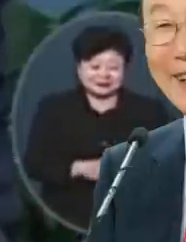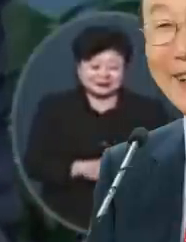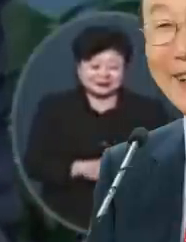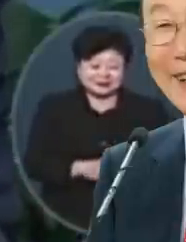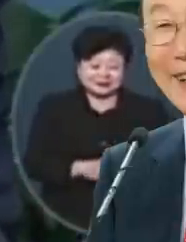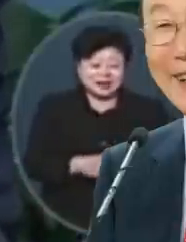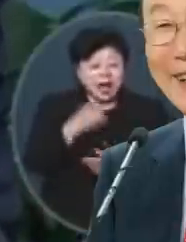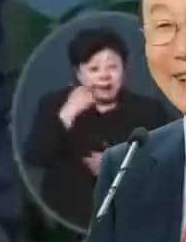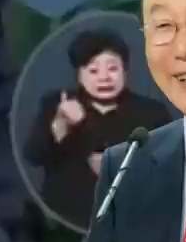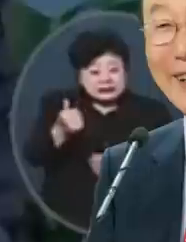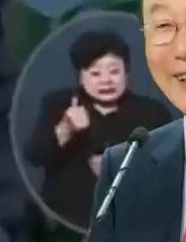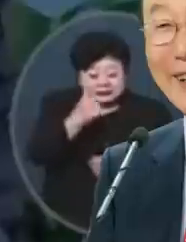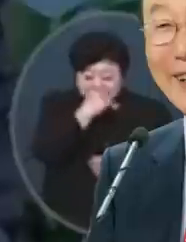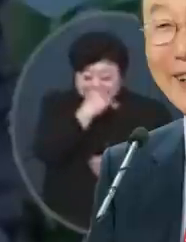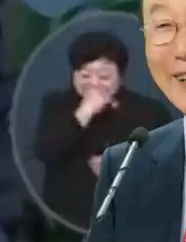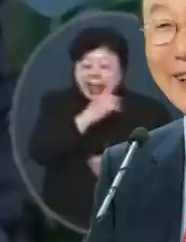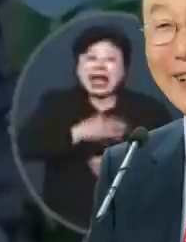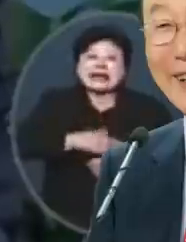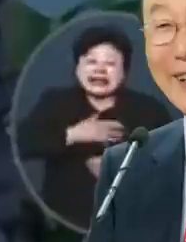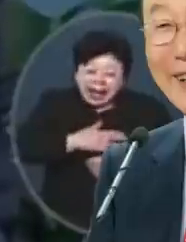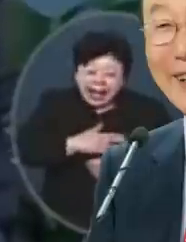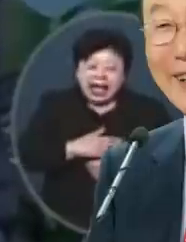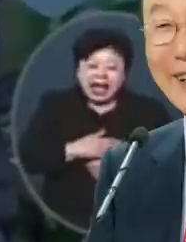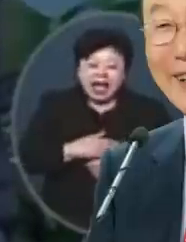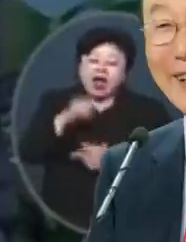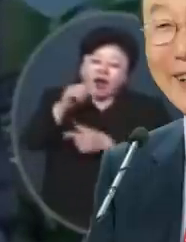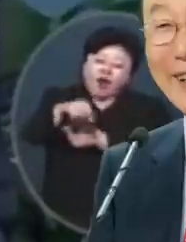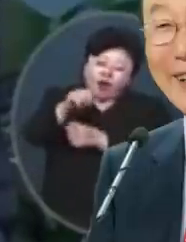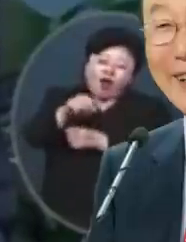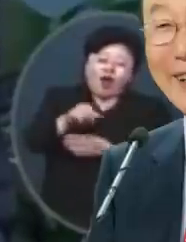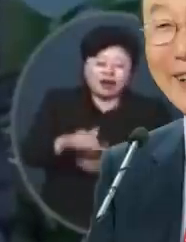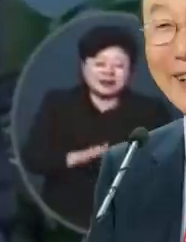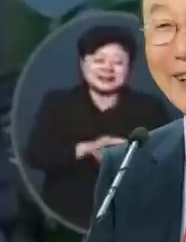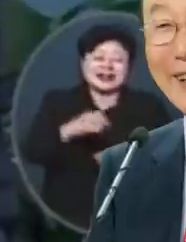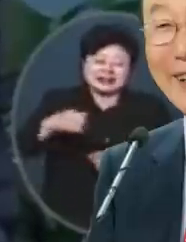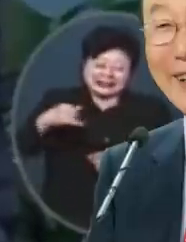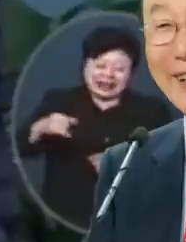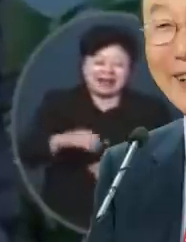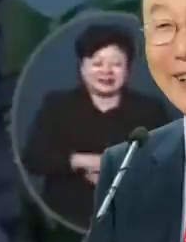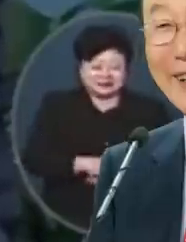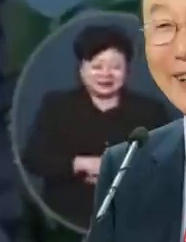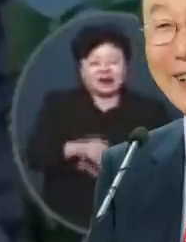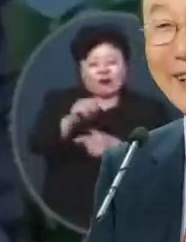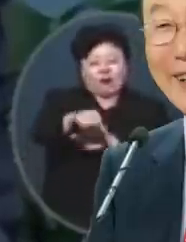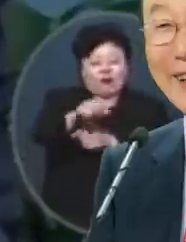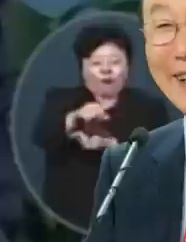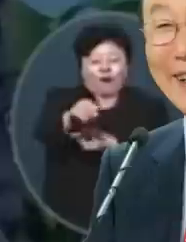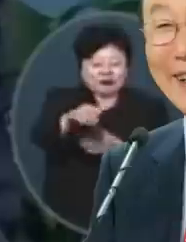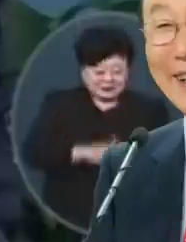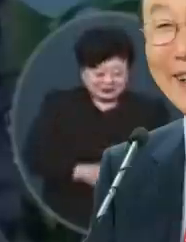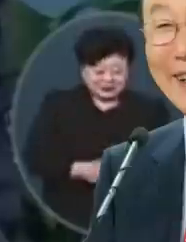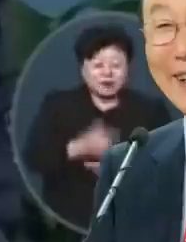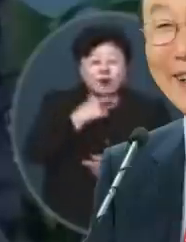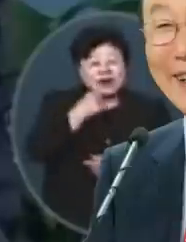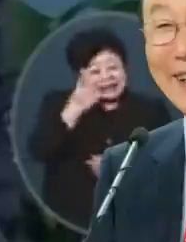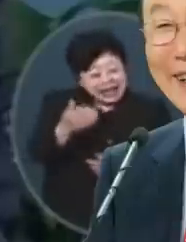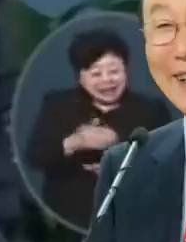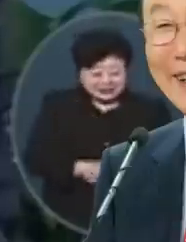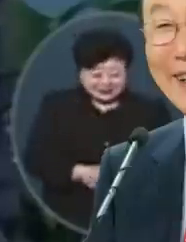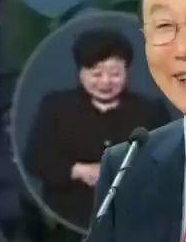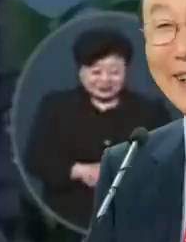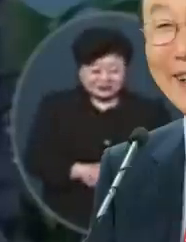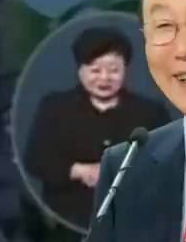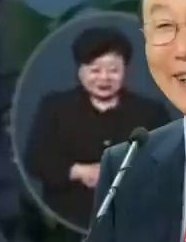그렇게 하면 아버지도 오냐, 사랑하는 아들, 사랑하는 딸아, 뭘 원하니,